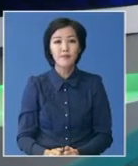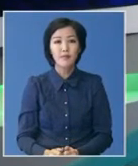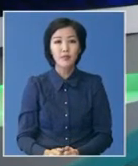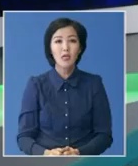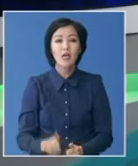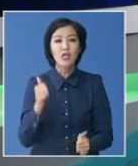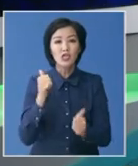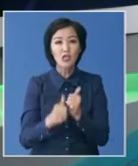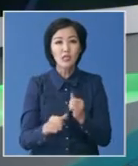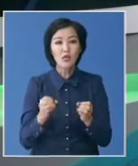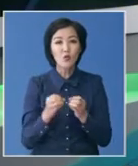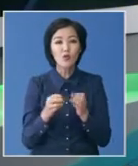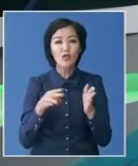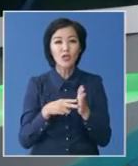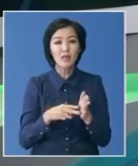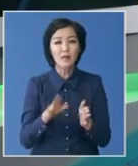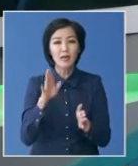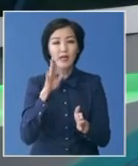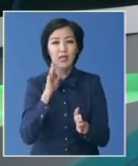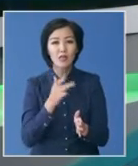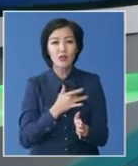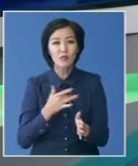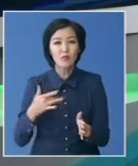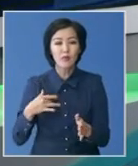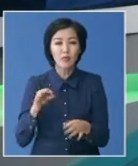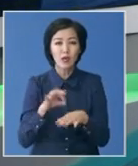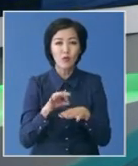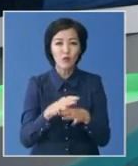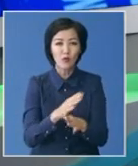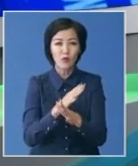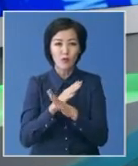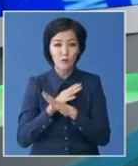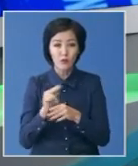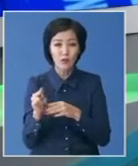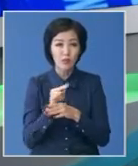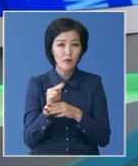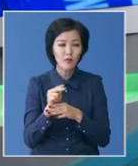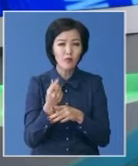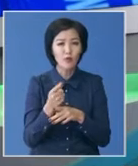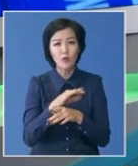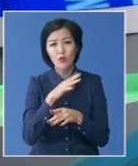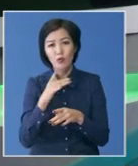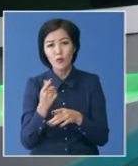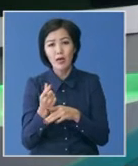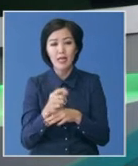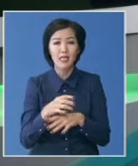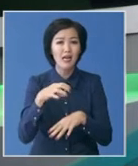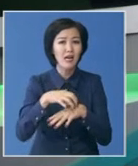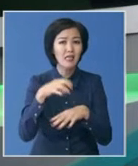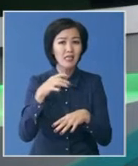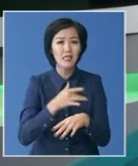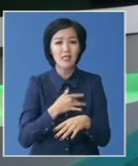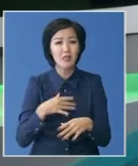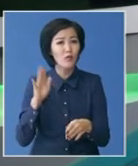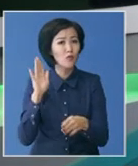Елімізде жыл сайын 17 мың әйел сүт безі обырынан көз жұмады. Осы дерттен емделіп жүргендер қаншама. Алайда қатерлі ісік үкім емес,